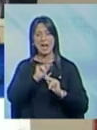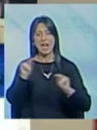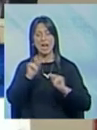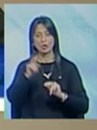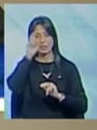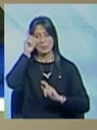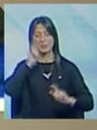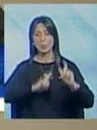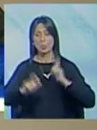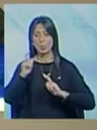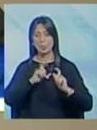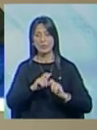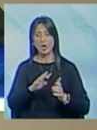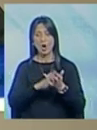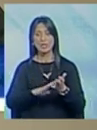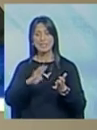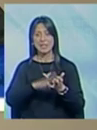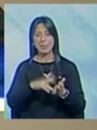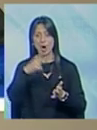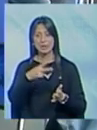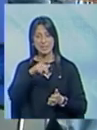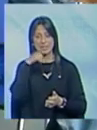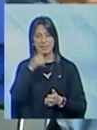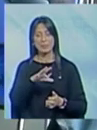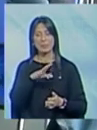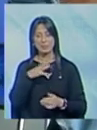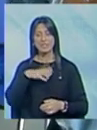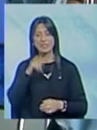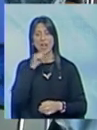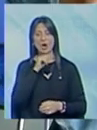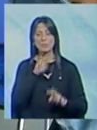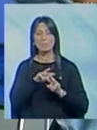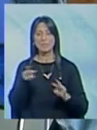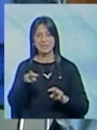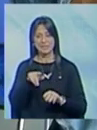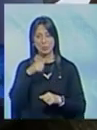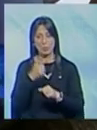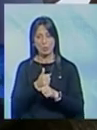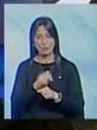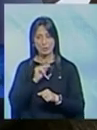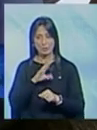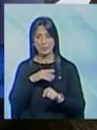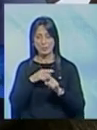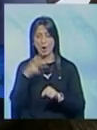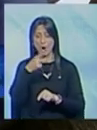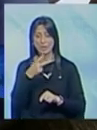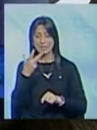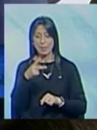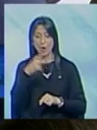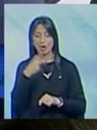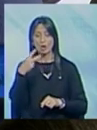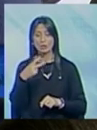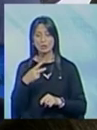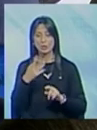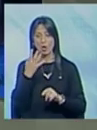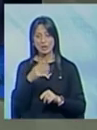თბილისის სახელმწიფო უნივერსიტეტში. 99-2000 წლებში იკავებდა საქართველოს ეკონომიკის მინისტრის აპარატის უფროსის თანამდებობას, ხოლო 2003-2004